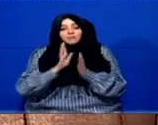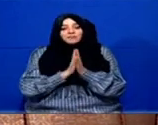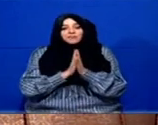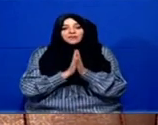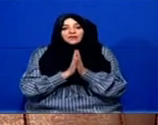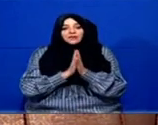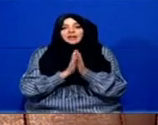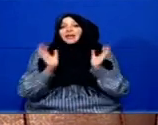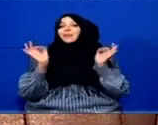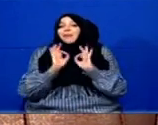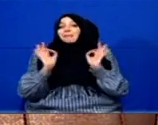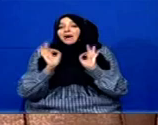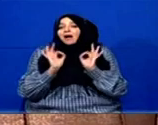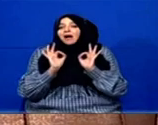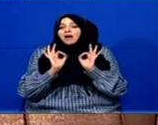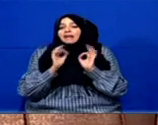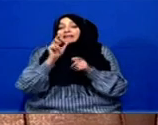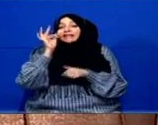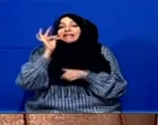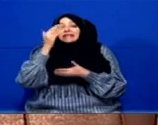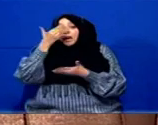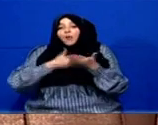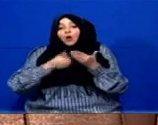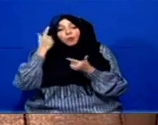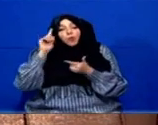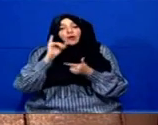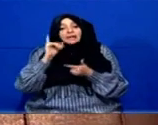فلا وصيه لواف ولكن